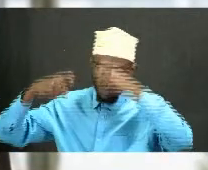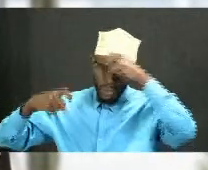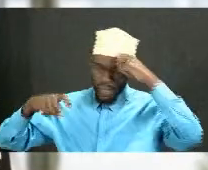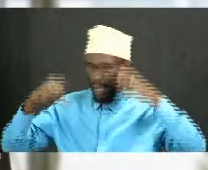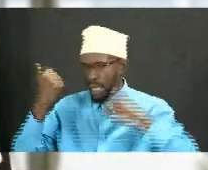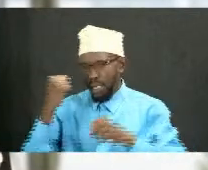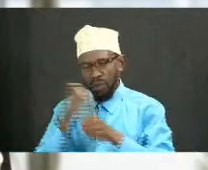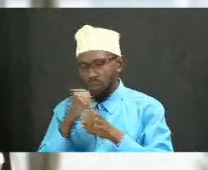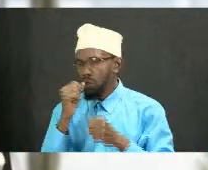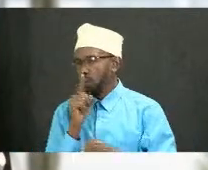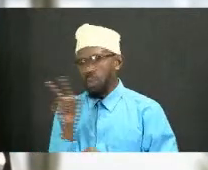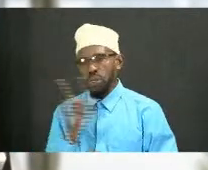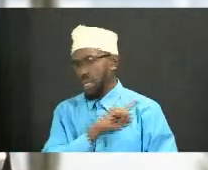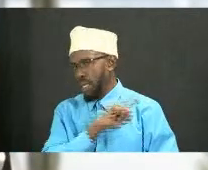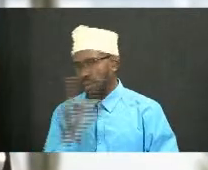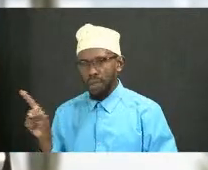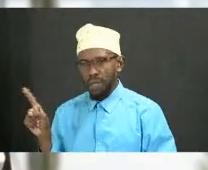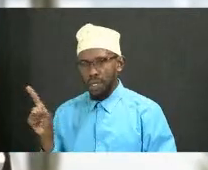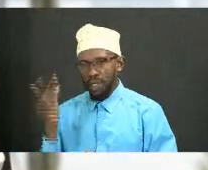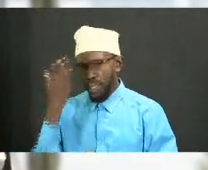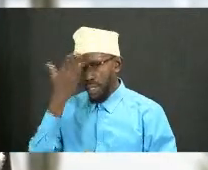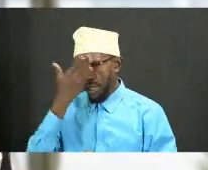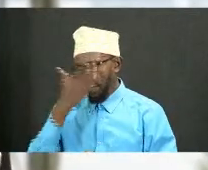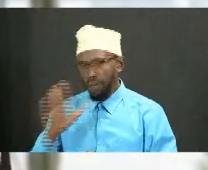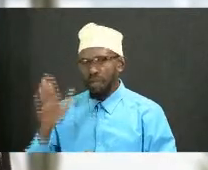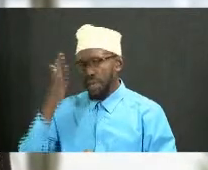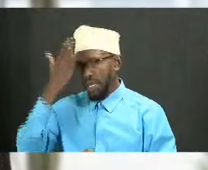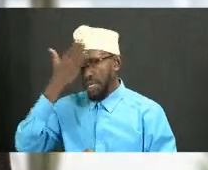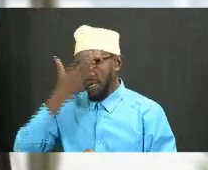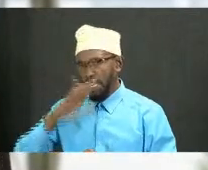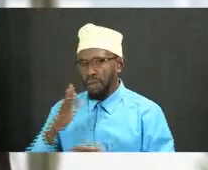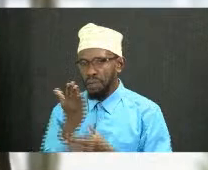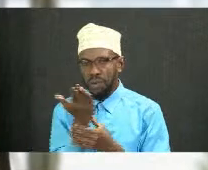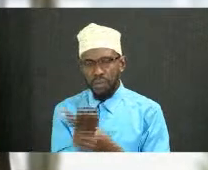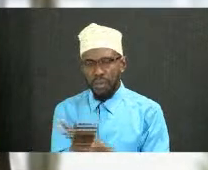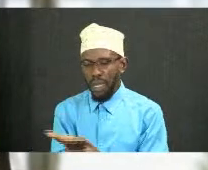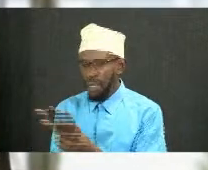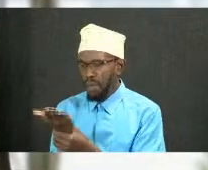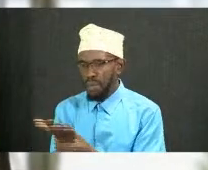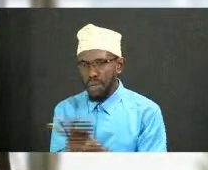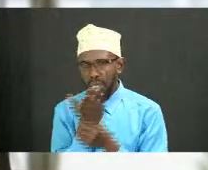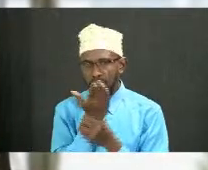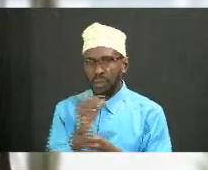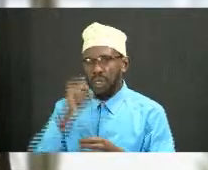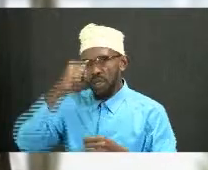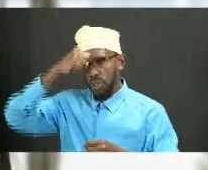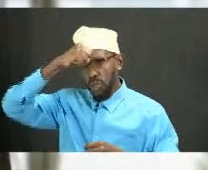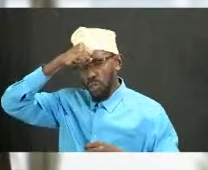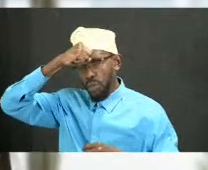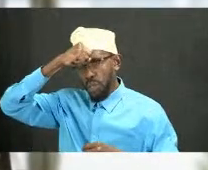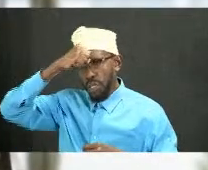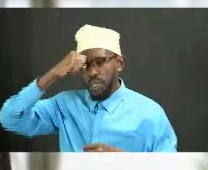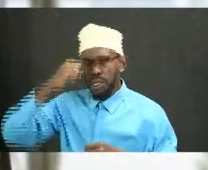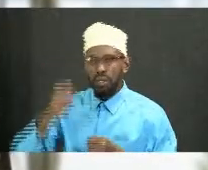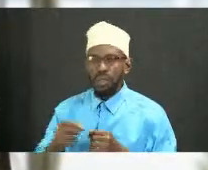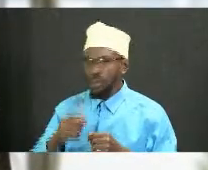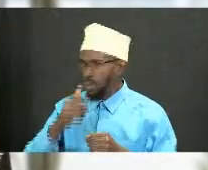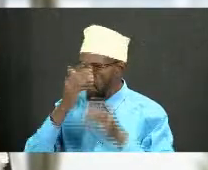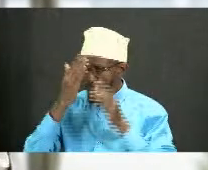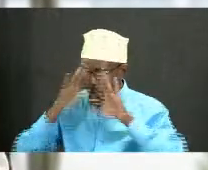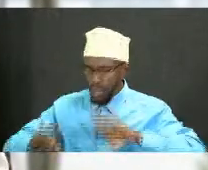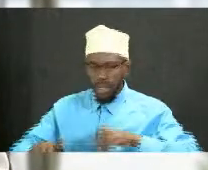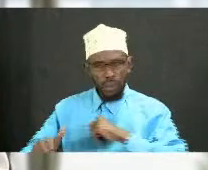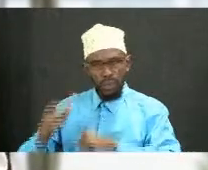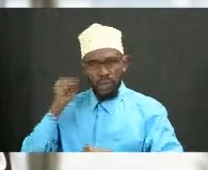wengine imekemewa katika dini ya Uislamu, haifai, bali ni uzembe ambao Uislamu umekataa. Na